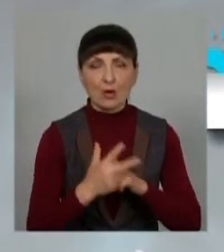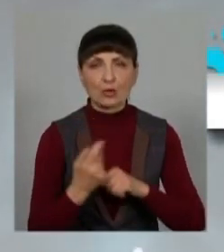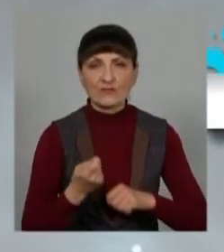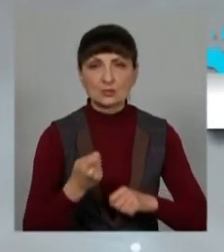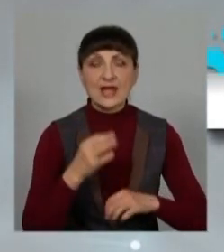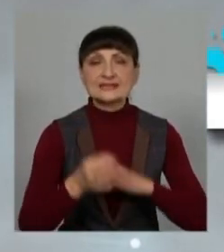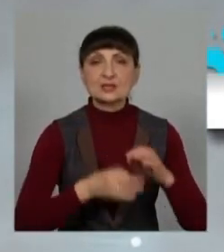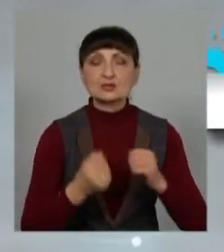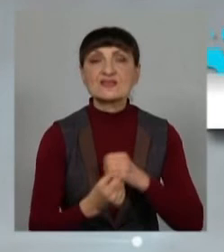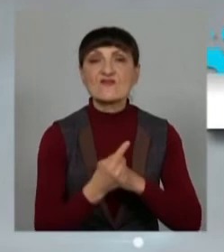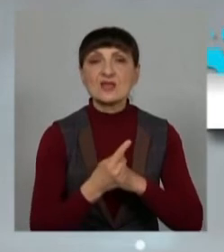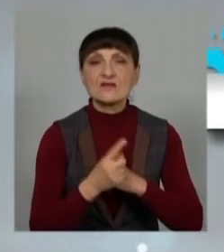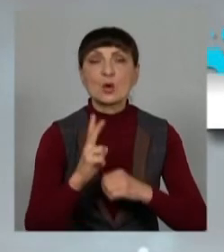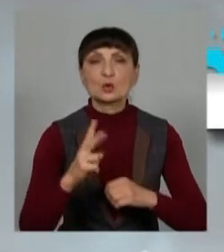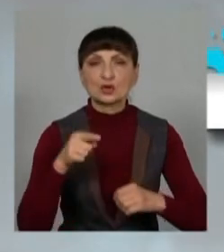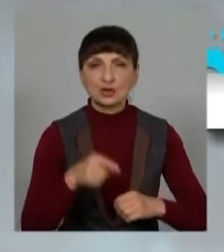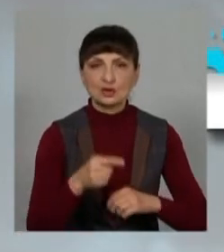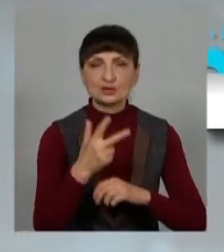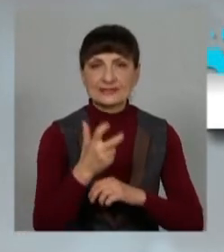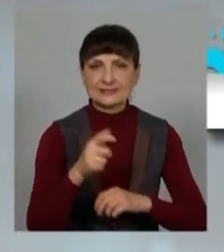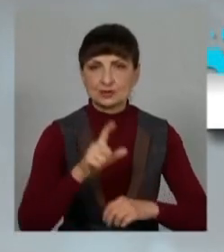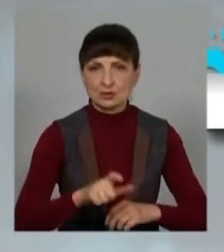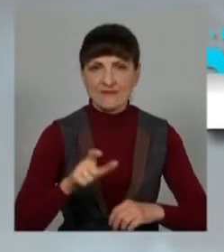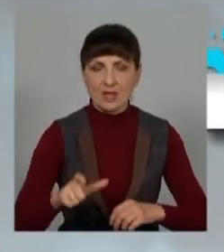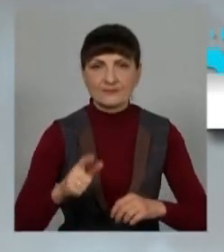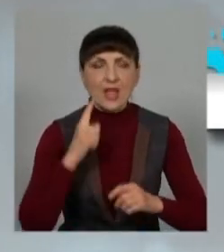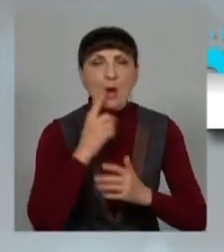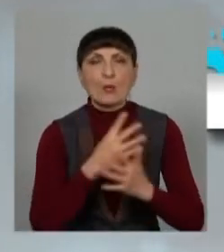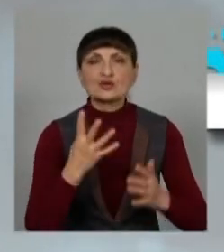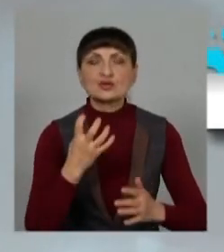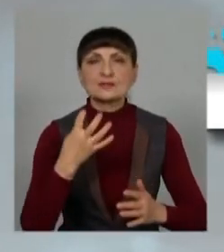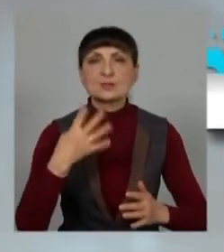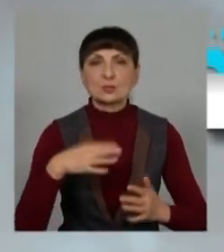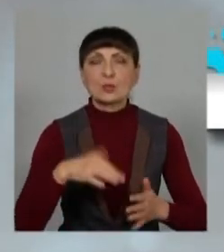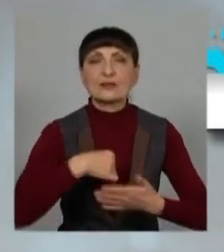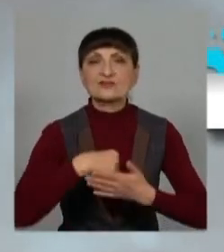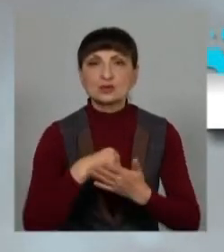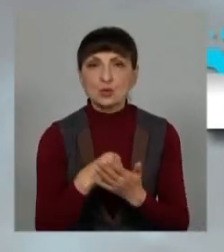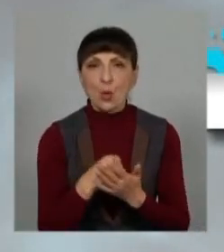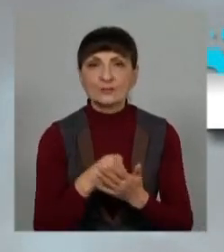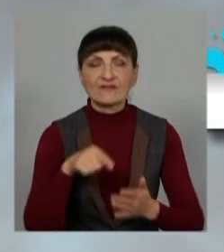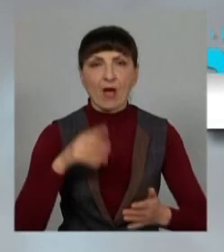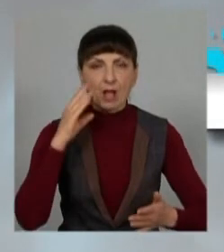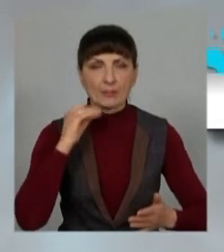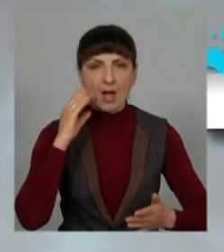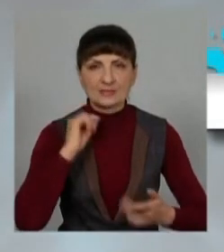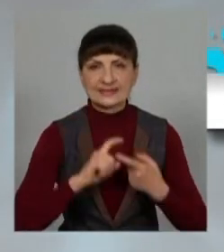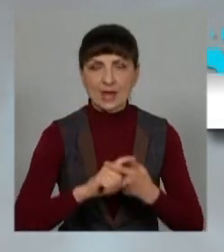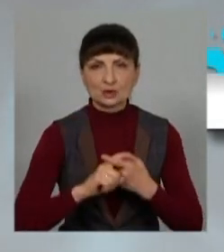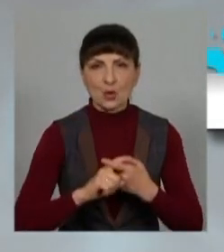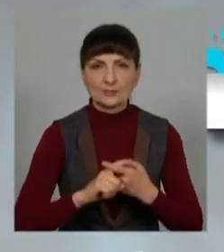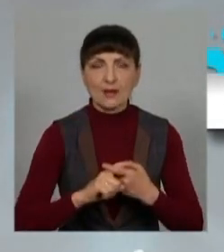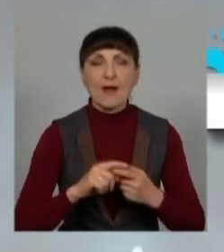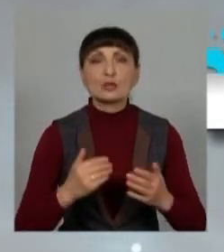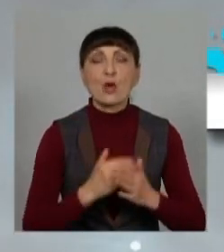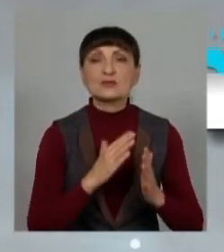инфекцию выявили у 1300 человек больше 400 подтвержденных диагнозов поставили алматинцам втрое меньше